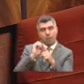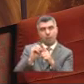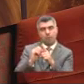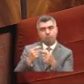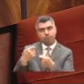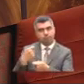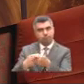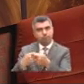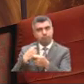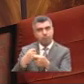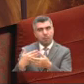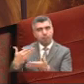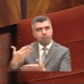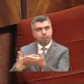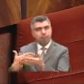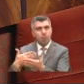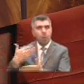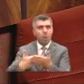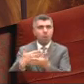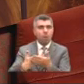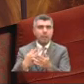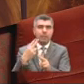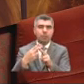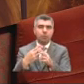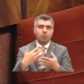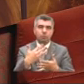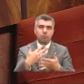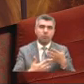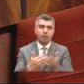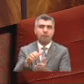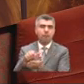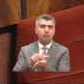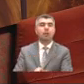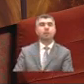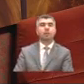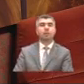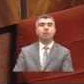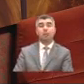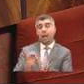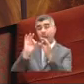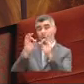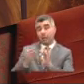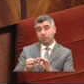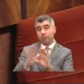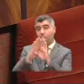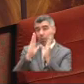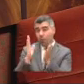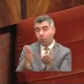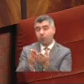بتبادل المعطيات لأجل تسجيل الفلاحين. فكنعرفوا بأن العدد الإجمالي المستهدف